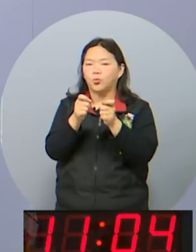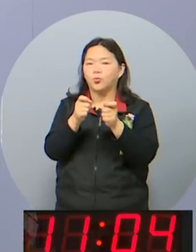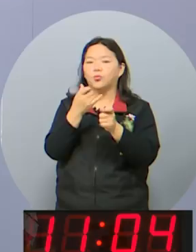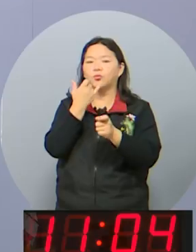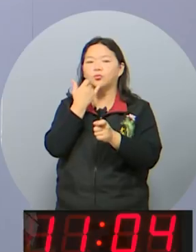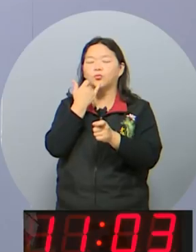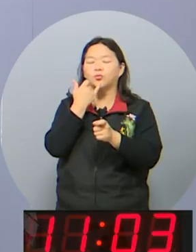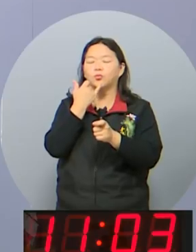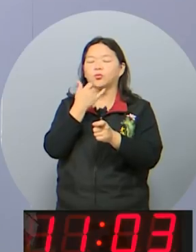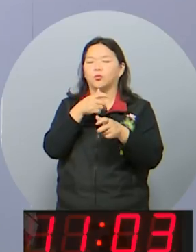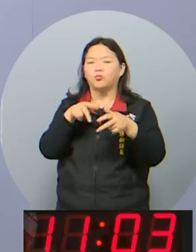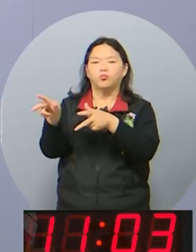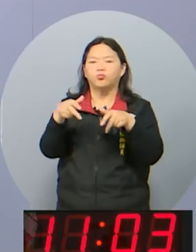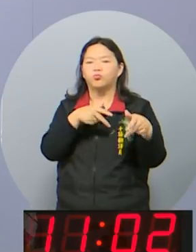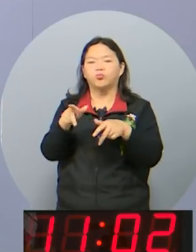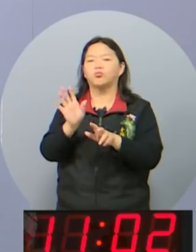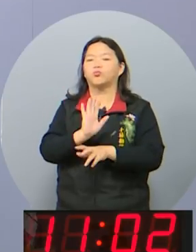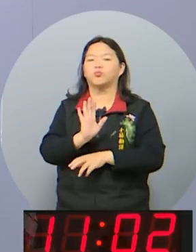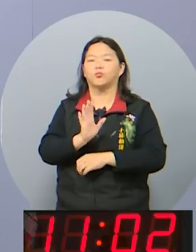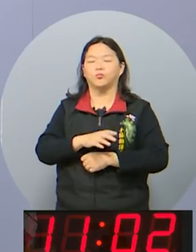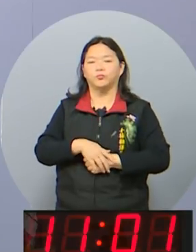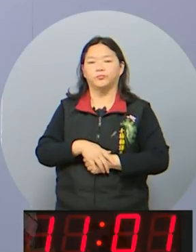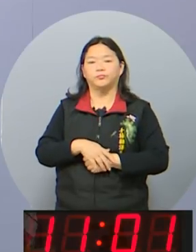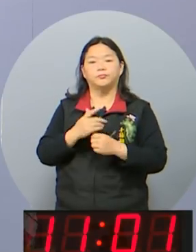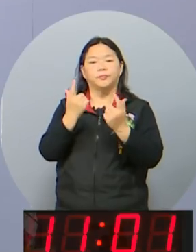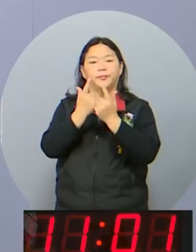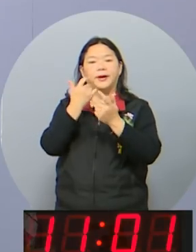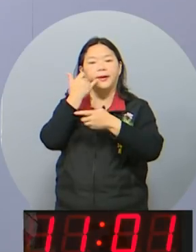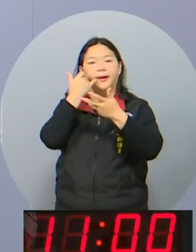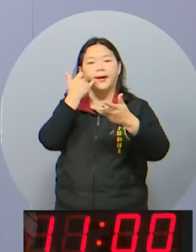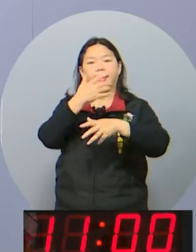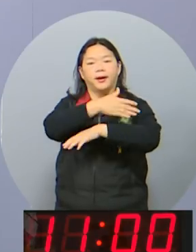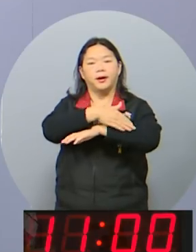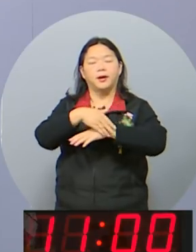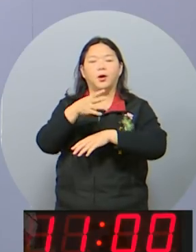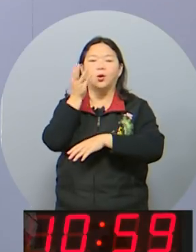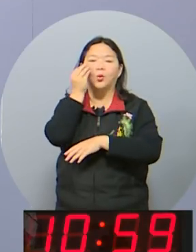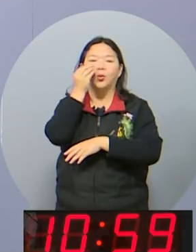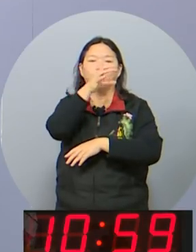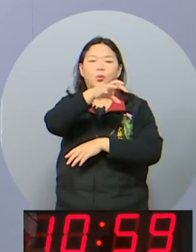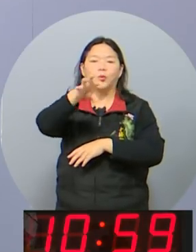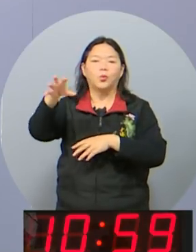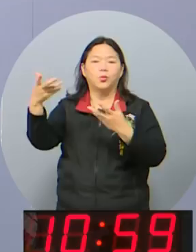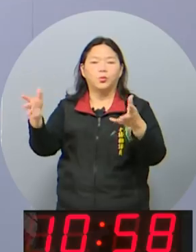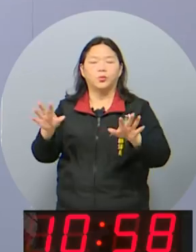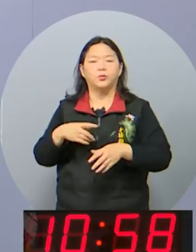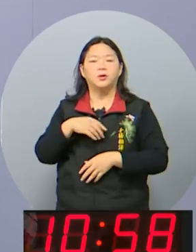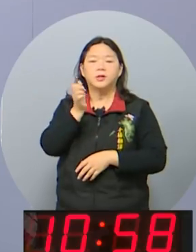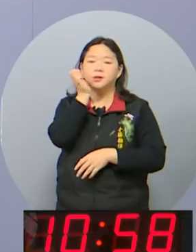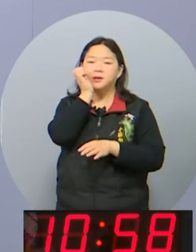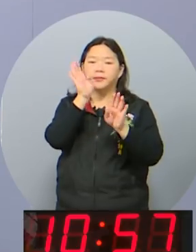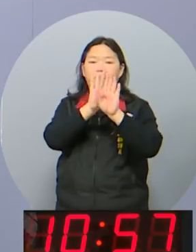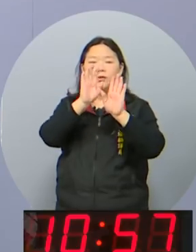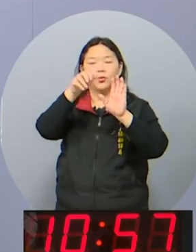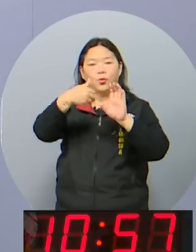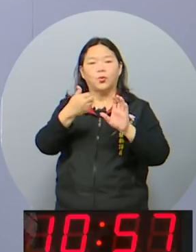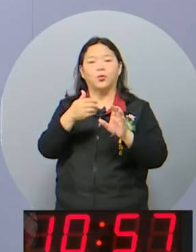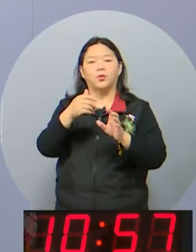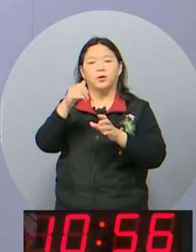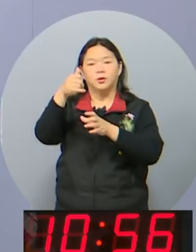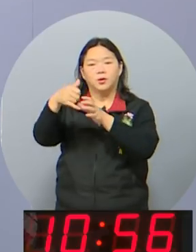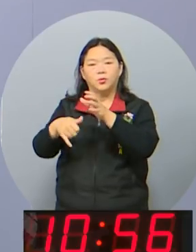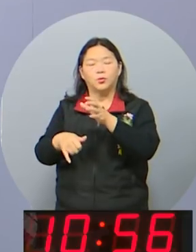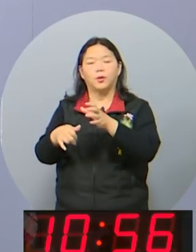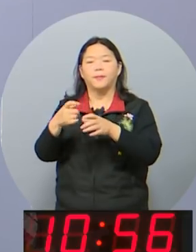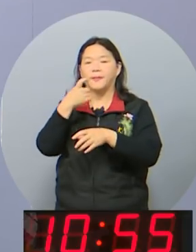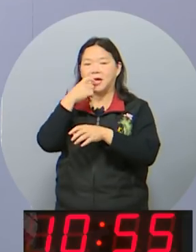个劳力。那我们北海岸有很多的观光景点， 那我们有石门洞，有浅水湾，有